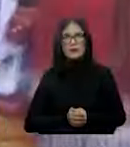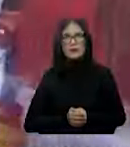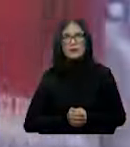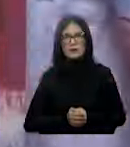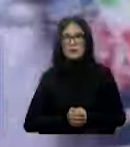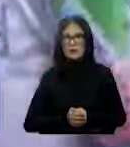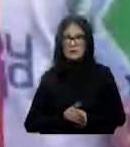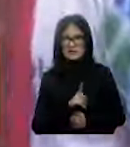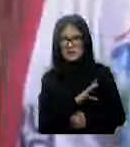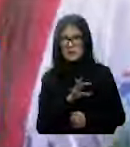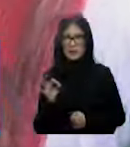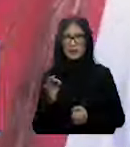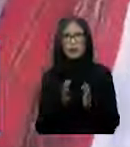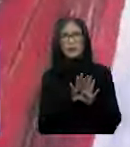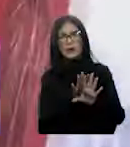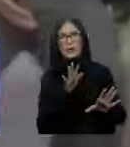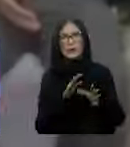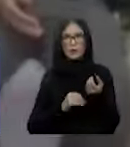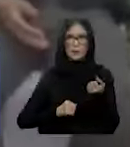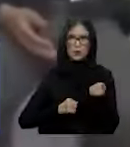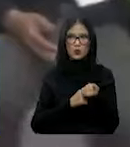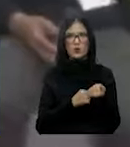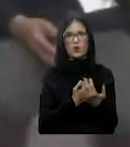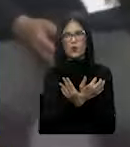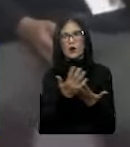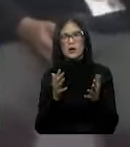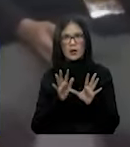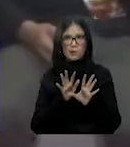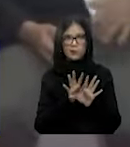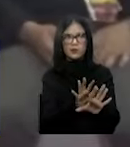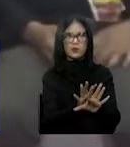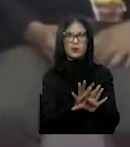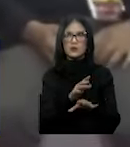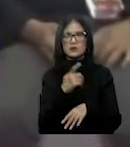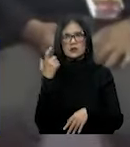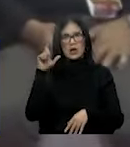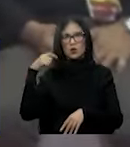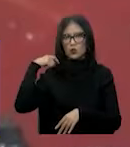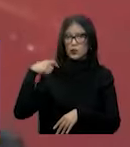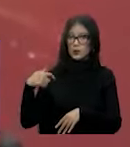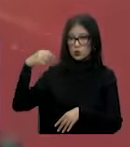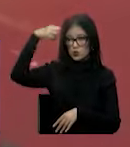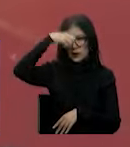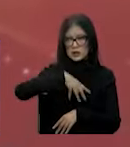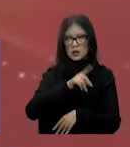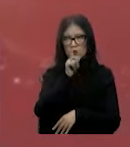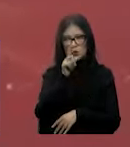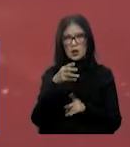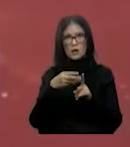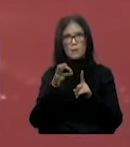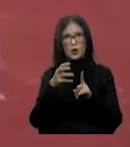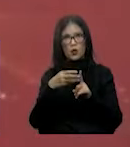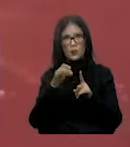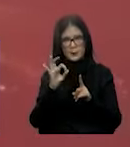Ribuan massa dari parpol pendukung dan pengusung serta masyarakat mengantarkan pasangan Cagub dan Cawagub Sumatera Utara, Bobi Nasution dan Surya, mendaftarkan diri